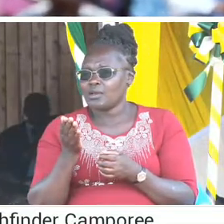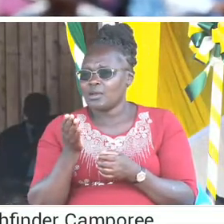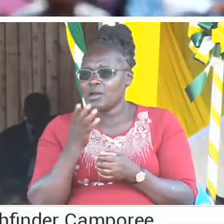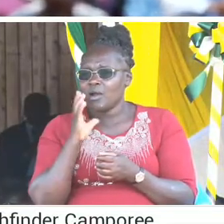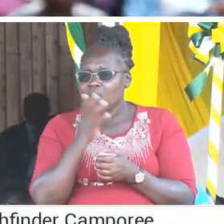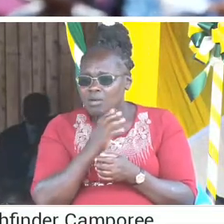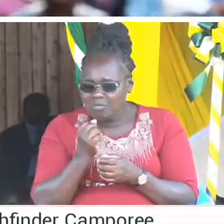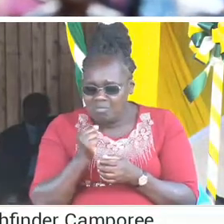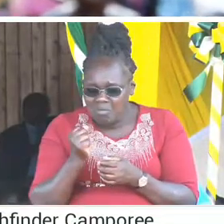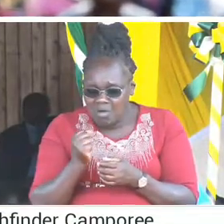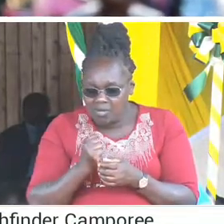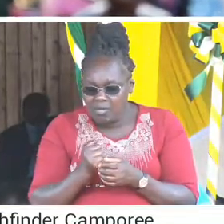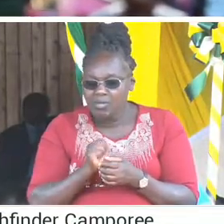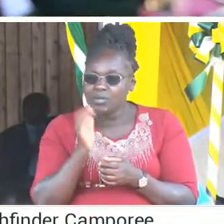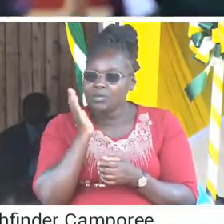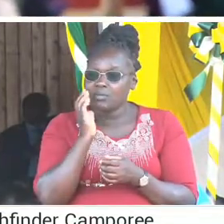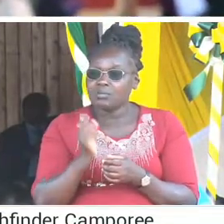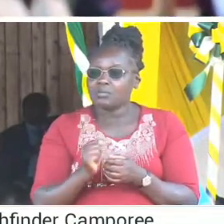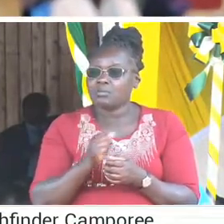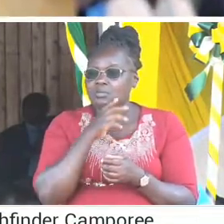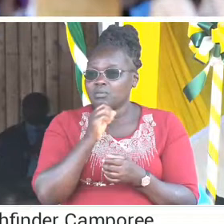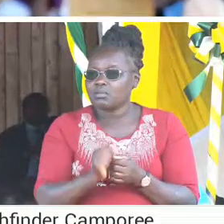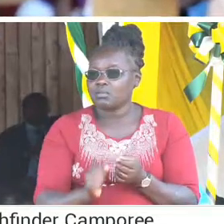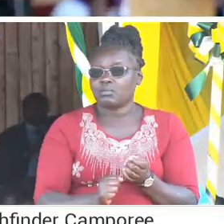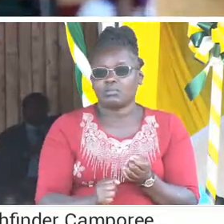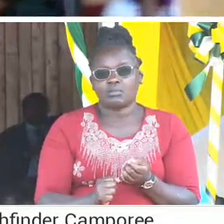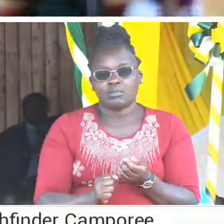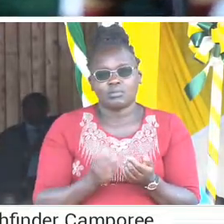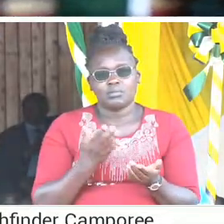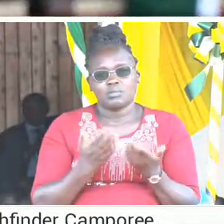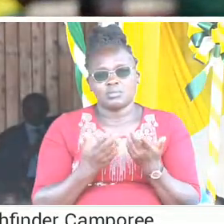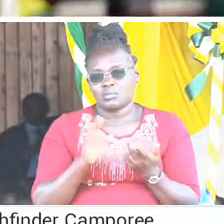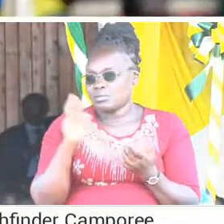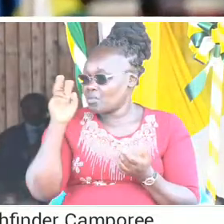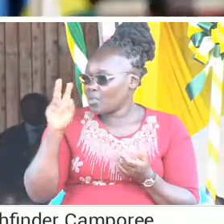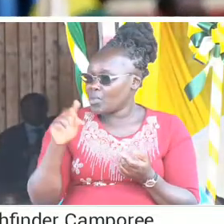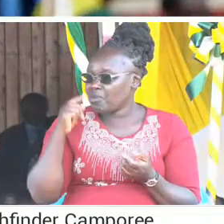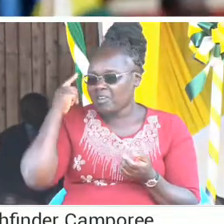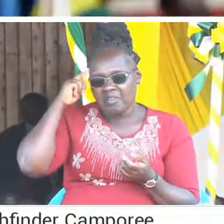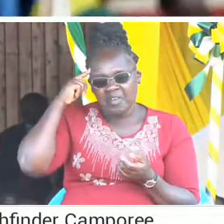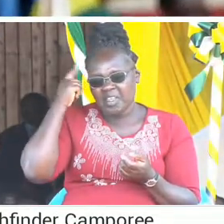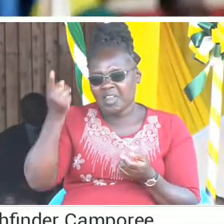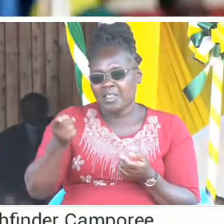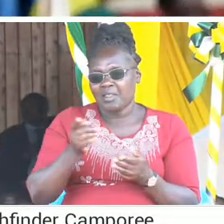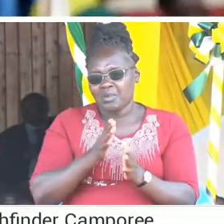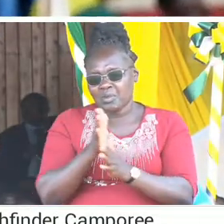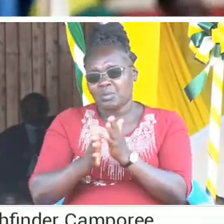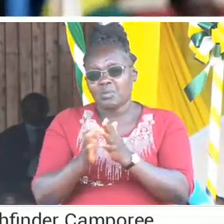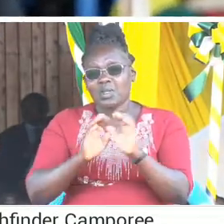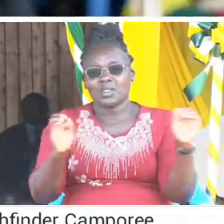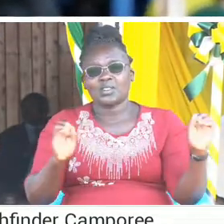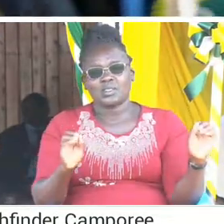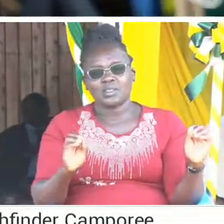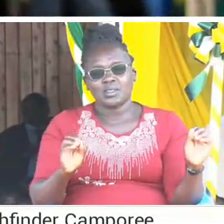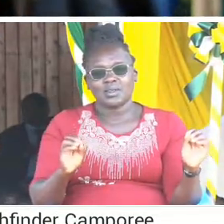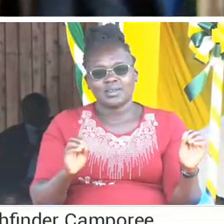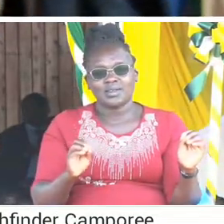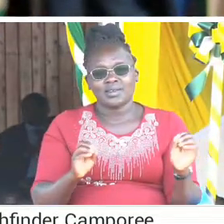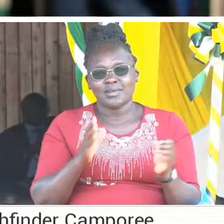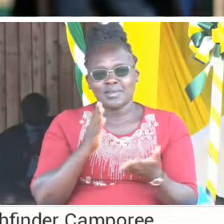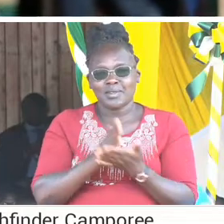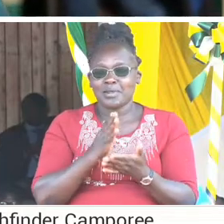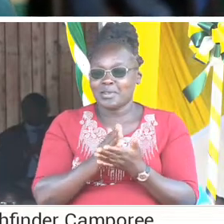70, wazee wa miaka 65 walio tutembelea hapa, ukawatazama ukadhani hawana plans. They have plans.